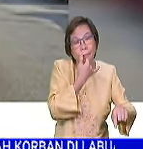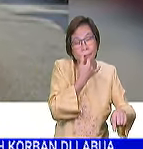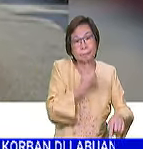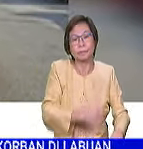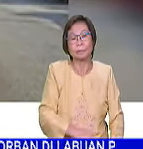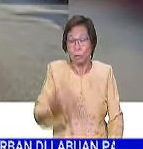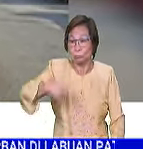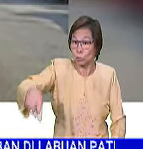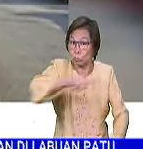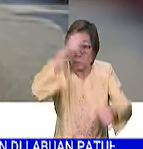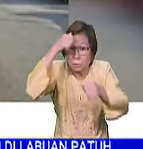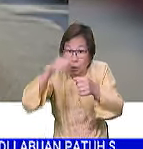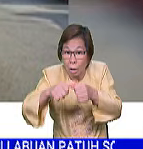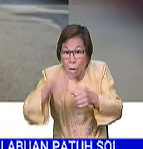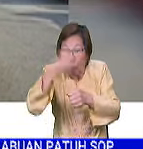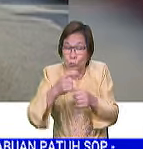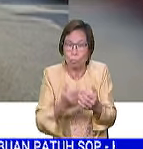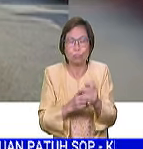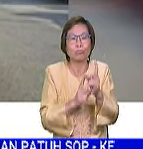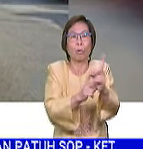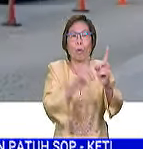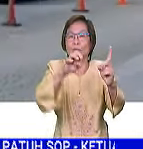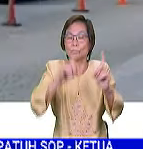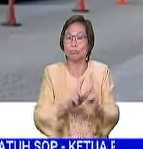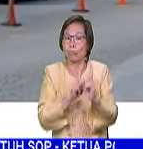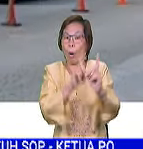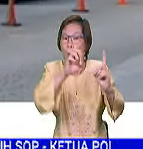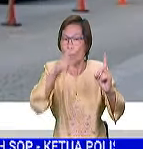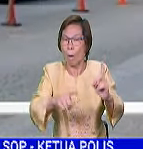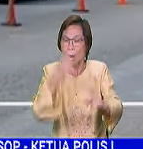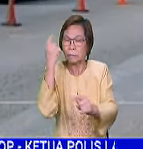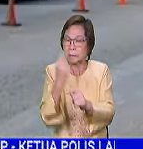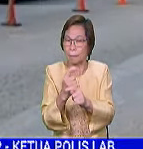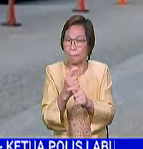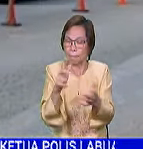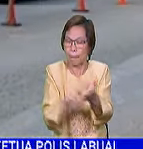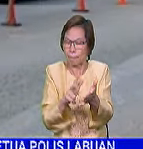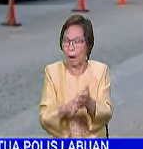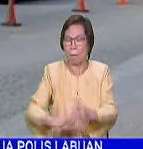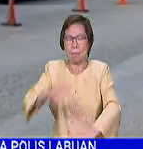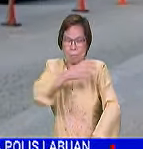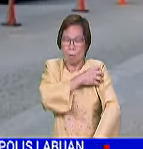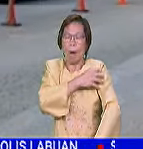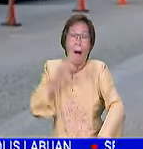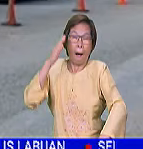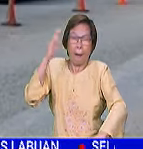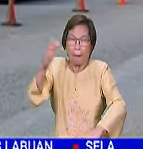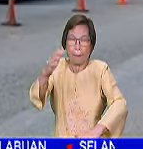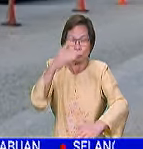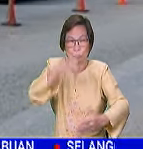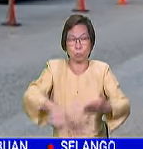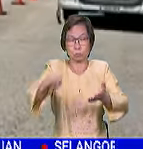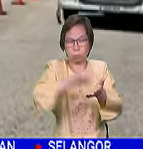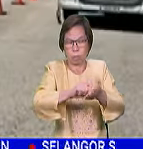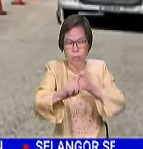Justru orang ramai diingatkan untuk terus Pata he shop yang ditetapkan dan pihak berkuasa tidak teraga untuk